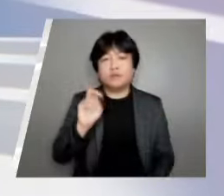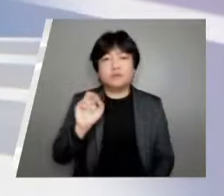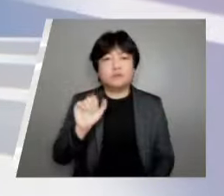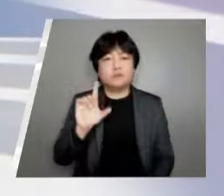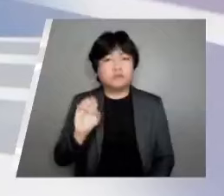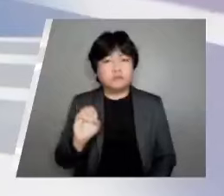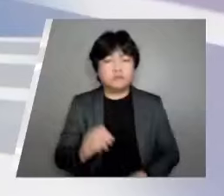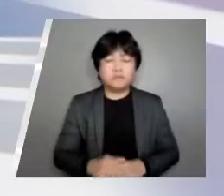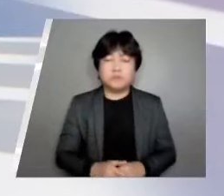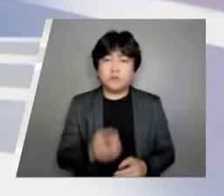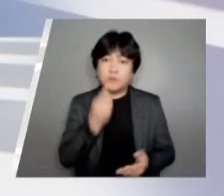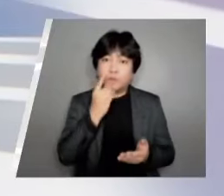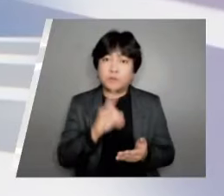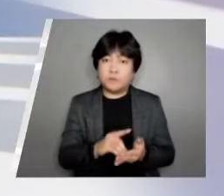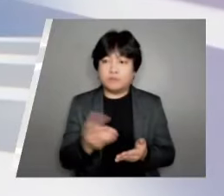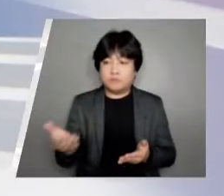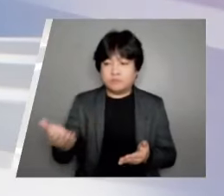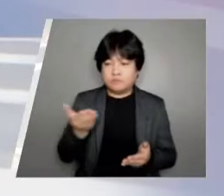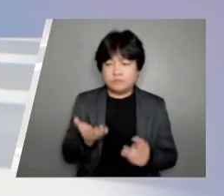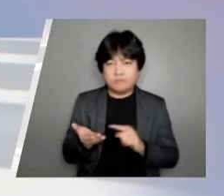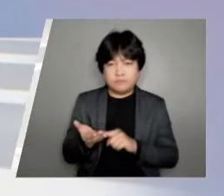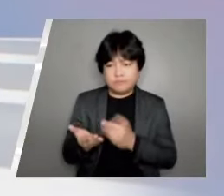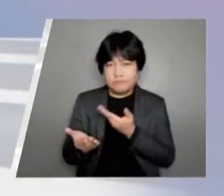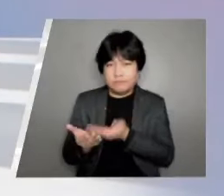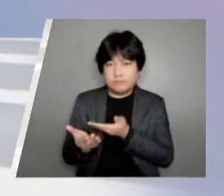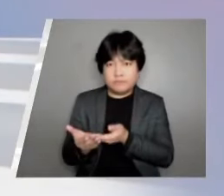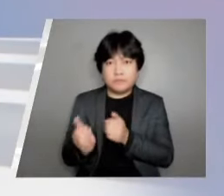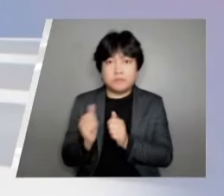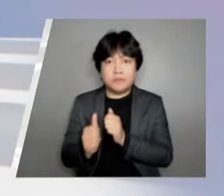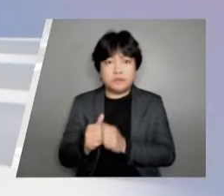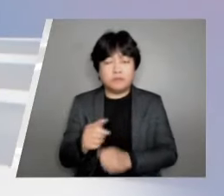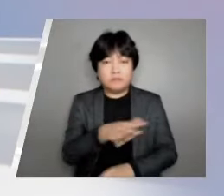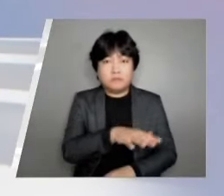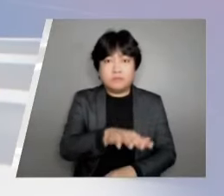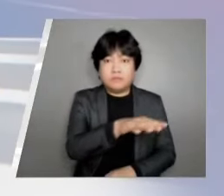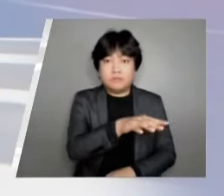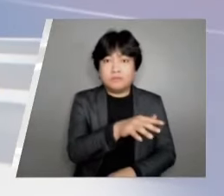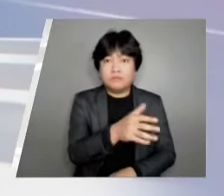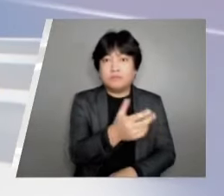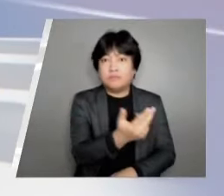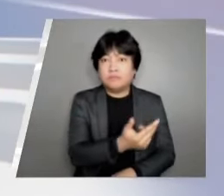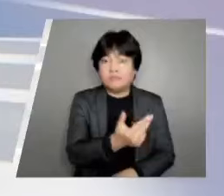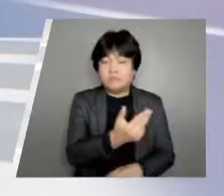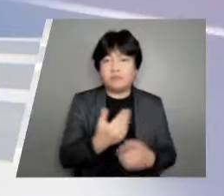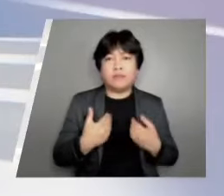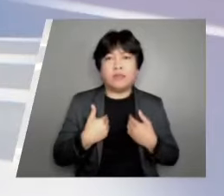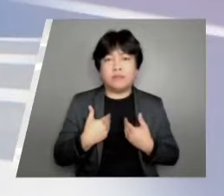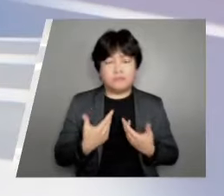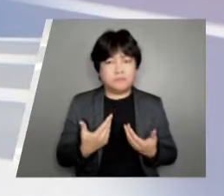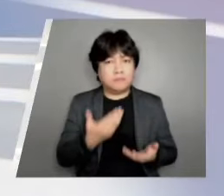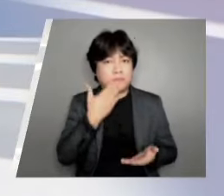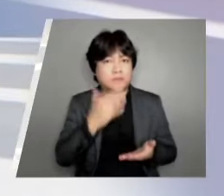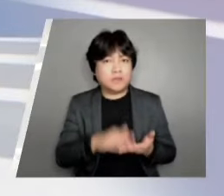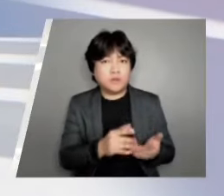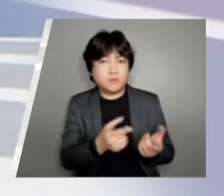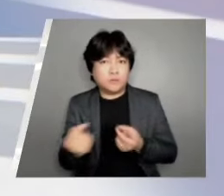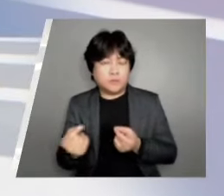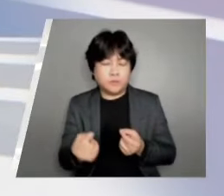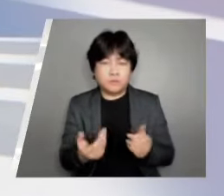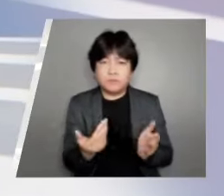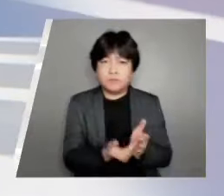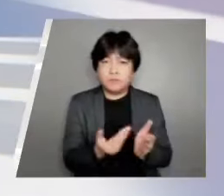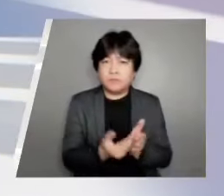dokumento, may sapat na basehan para paniwala ang nakagawa sila ng mga krimen na nasa jurisdiction ng Office of the ICC Prosecutor